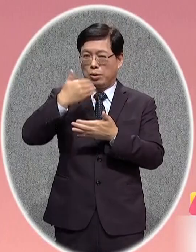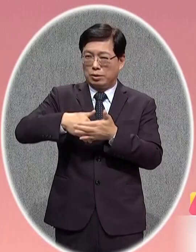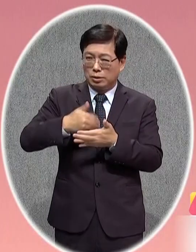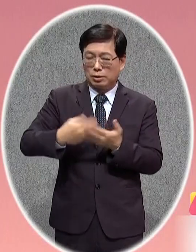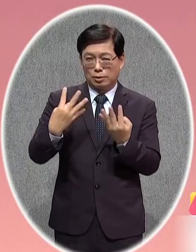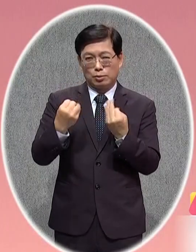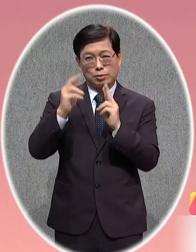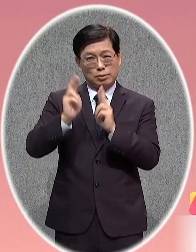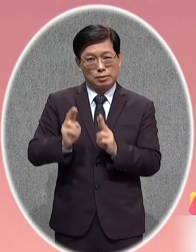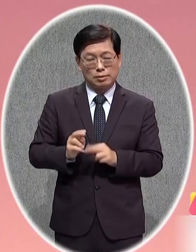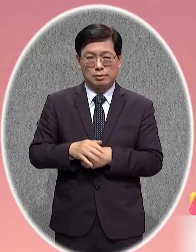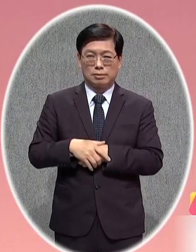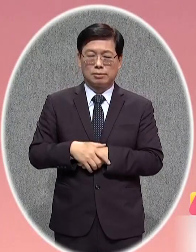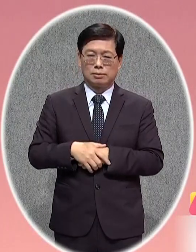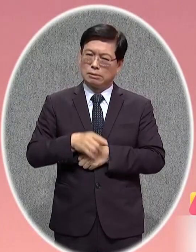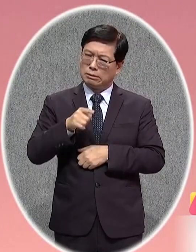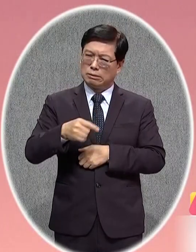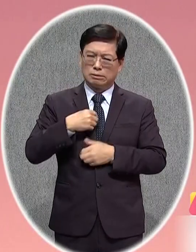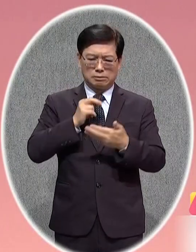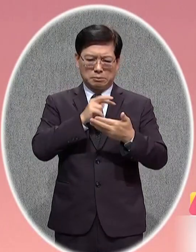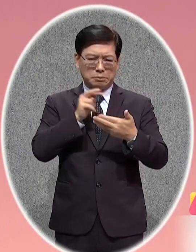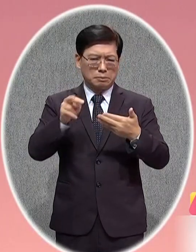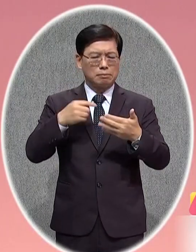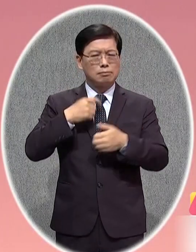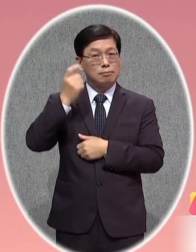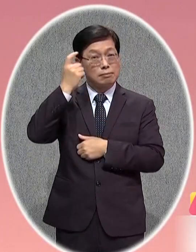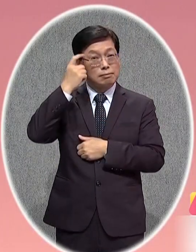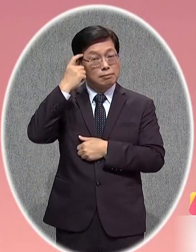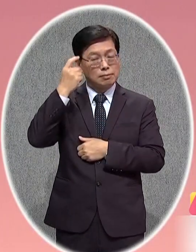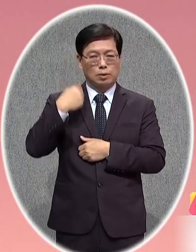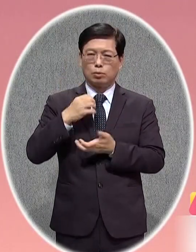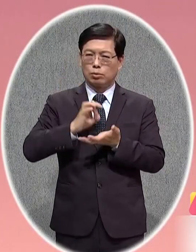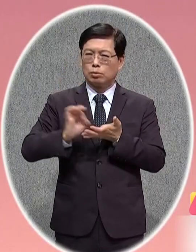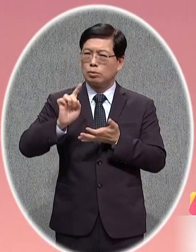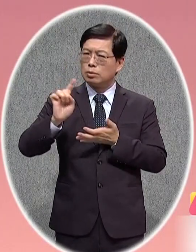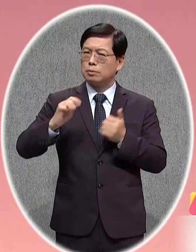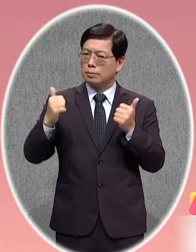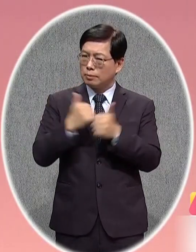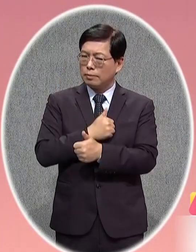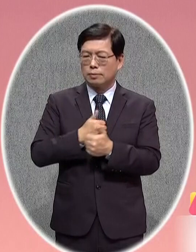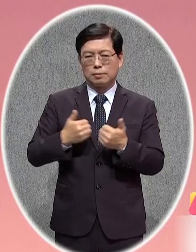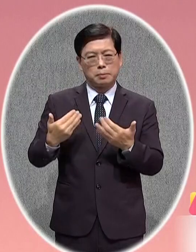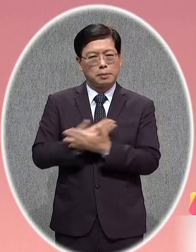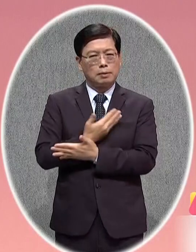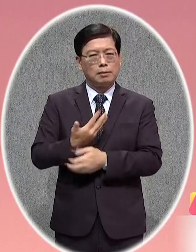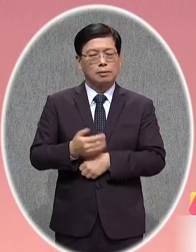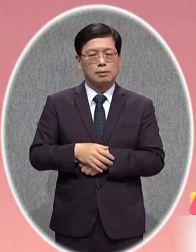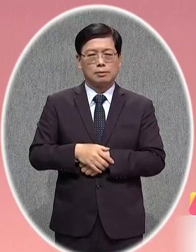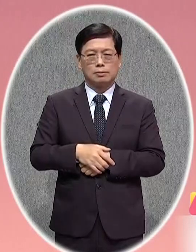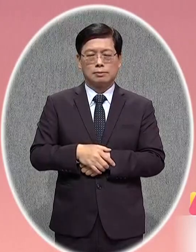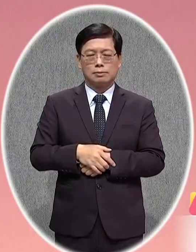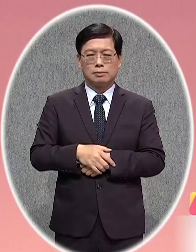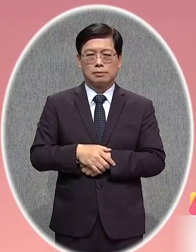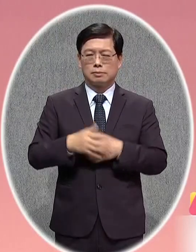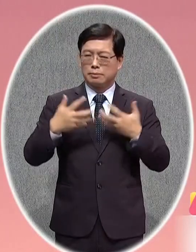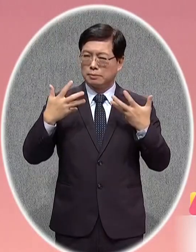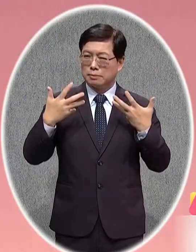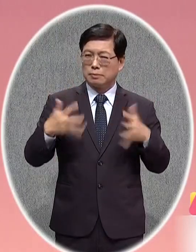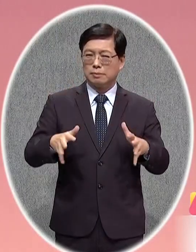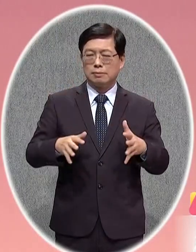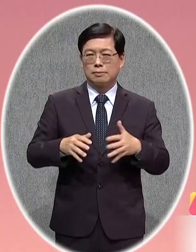电。这些让我们思考，我要用什么东西来换？ 我们很多